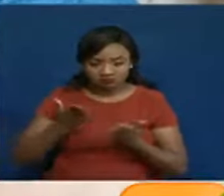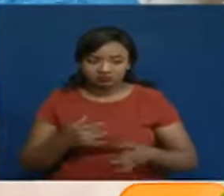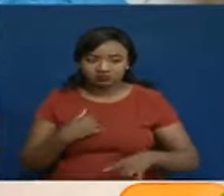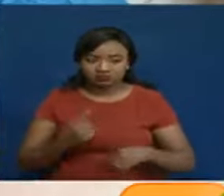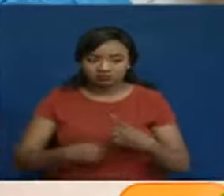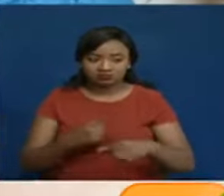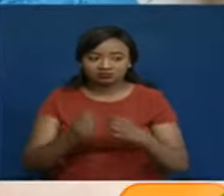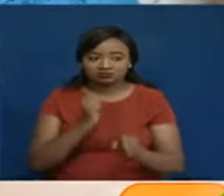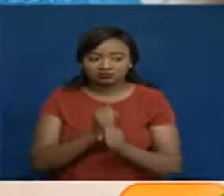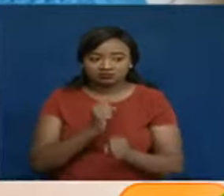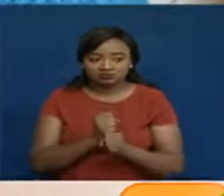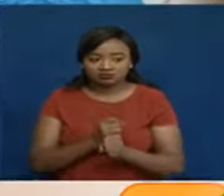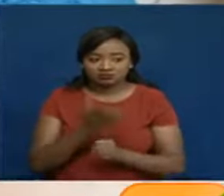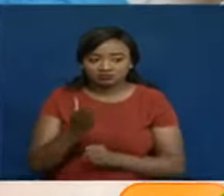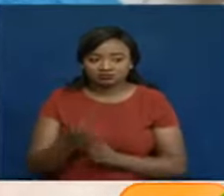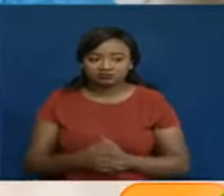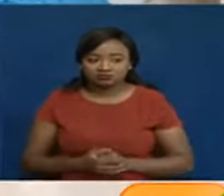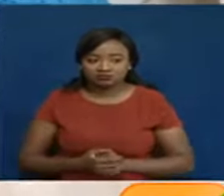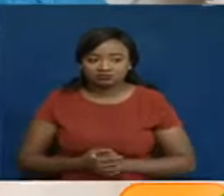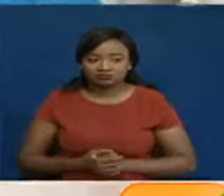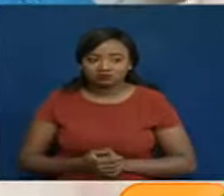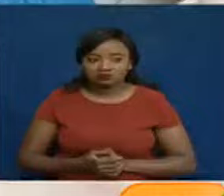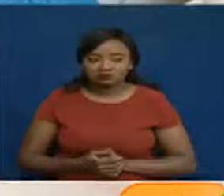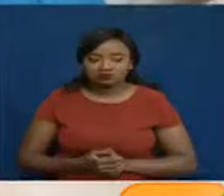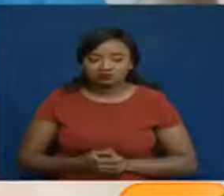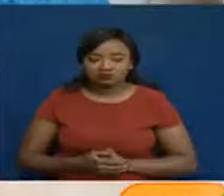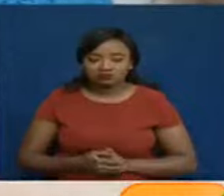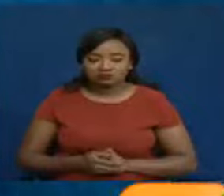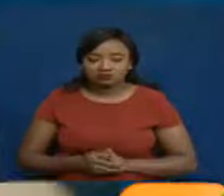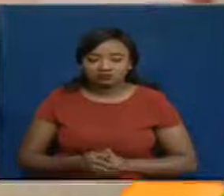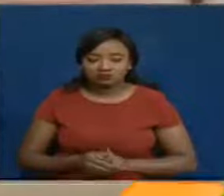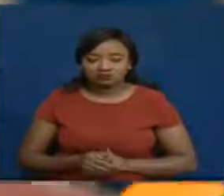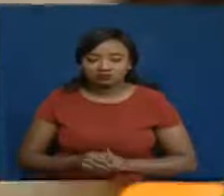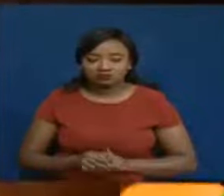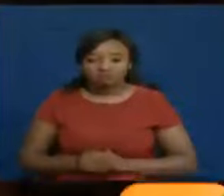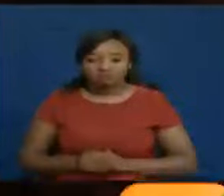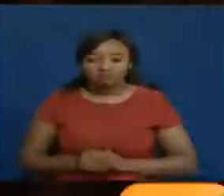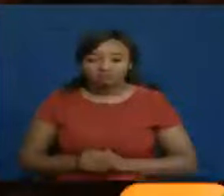Hata naendelea kurevise kuhukutu.